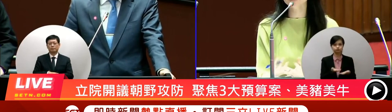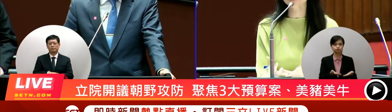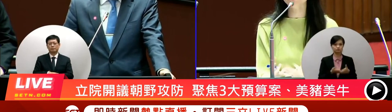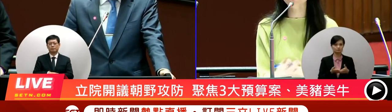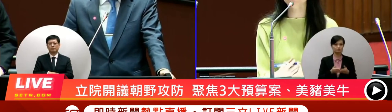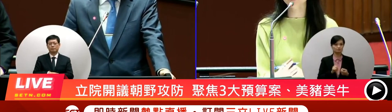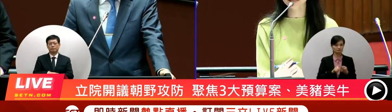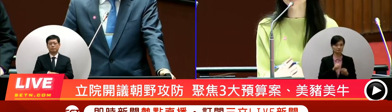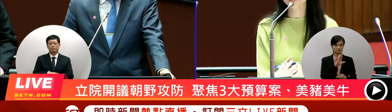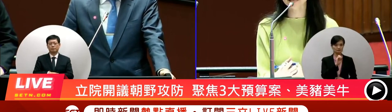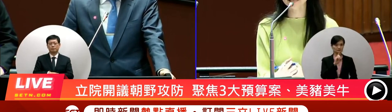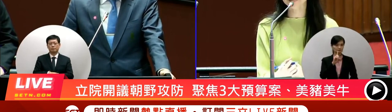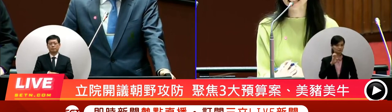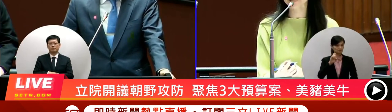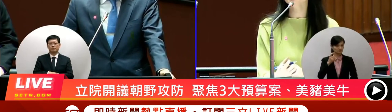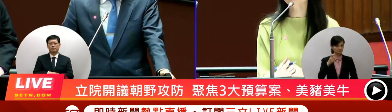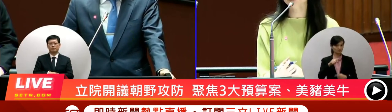这个